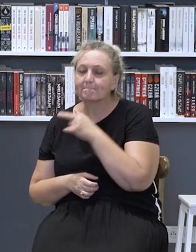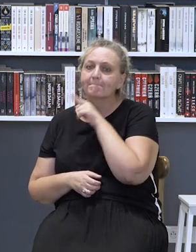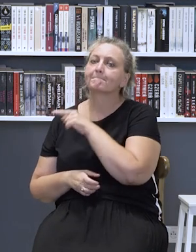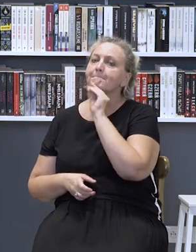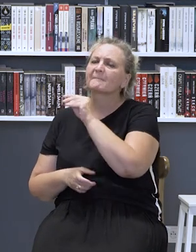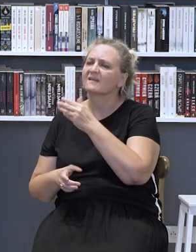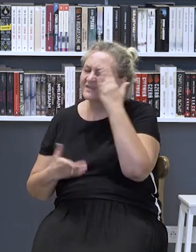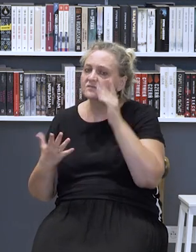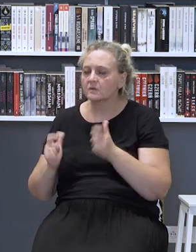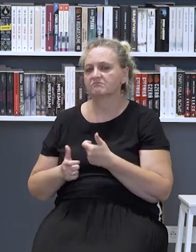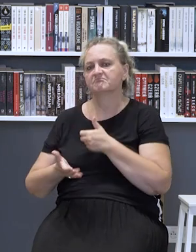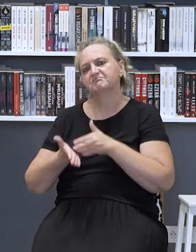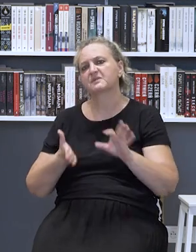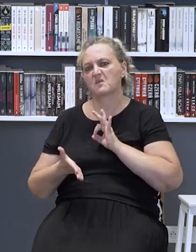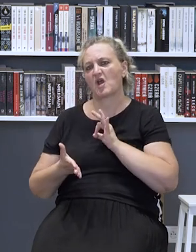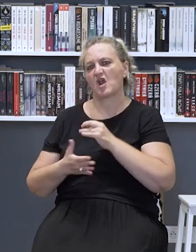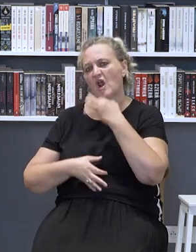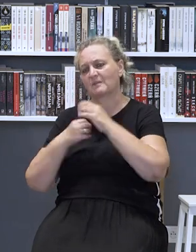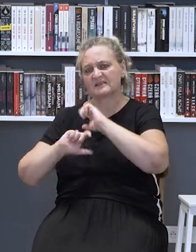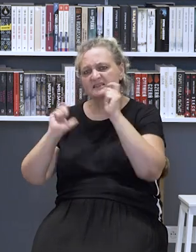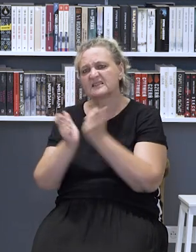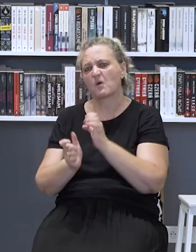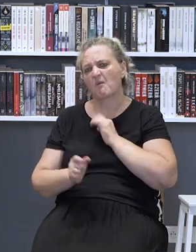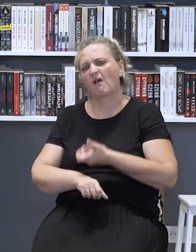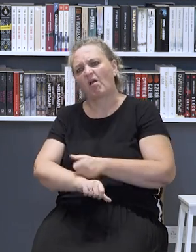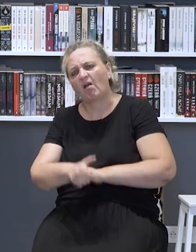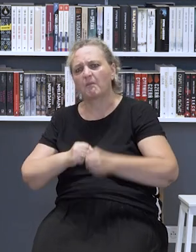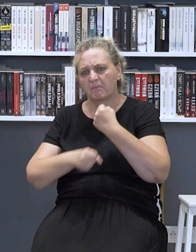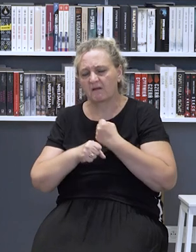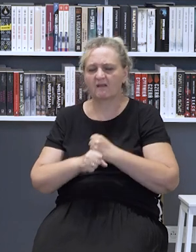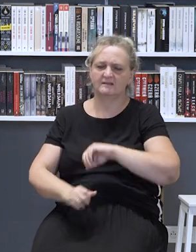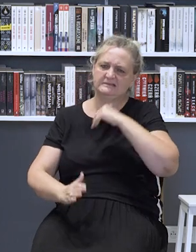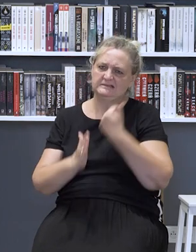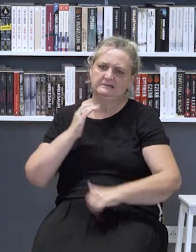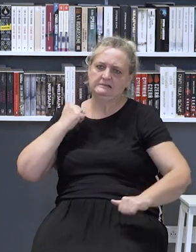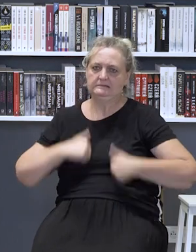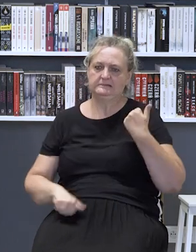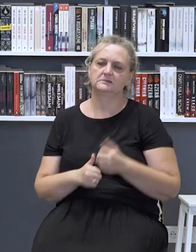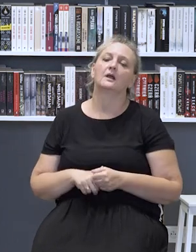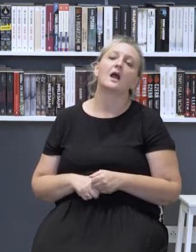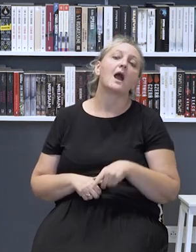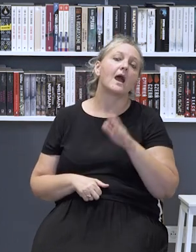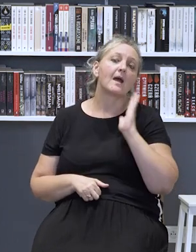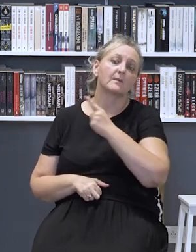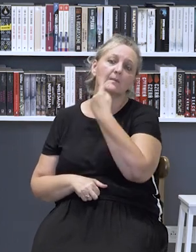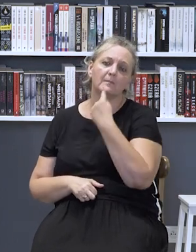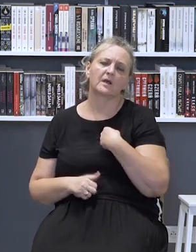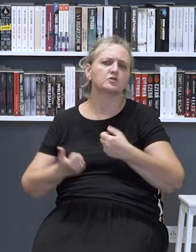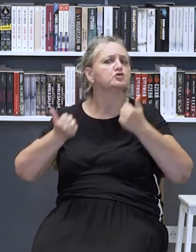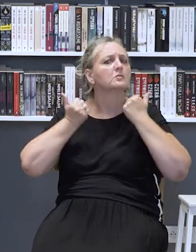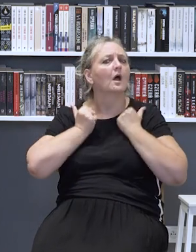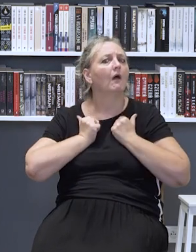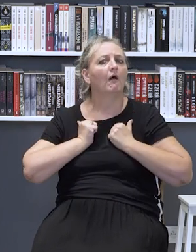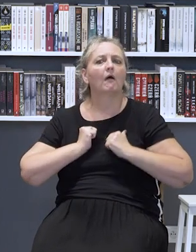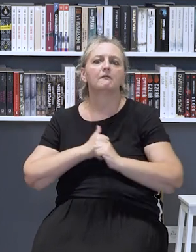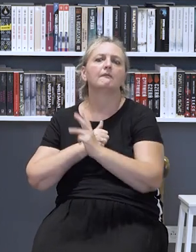no wiesz co, odrzucona. Cały ten wysiłek włożony na nic. A on wtedy powiedział takim spokojnym